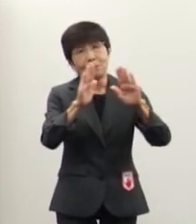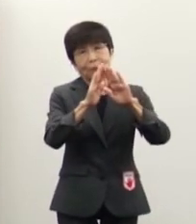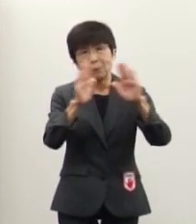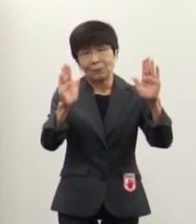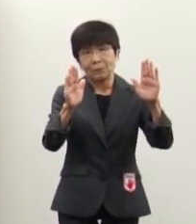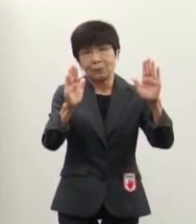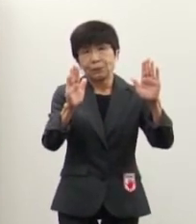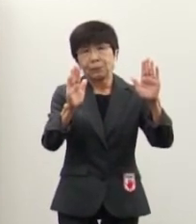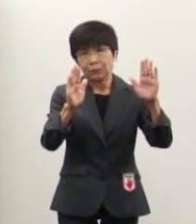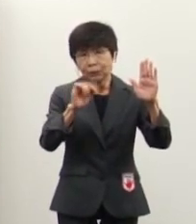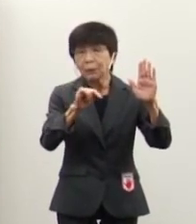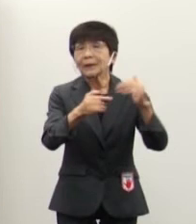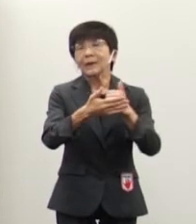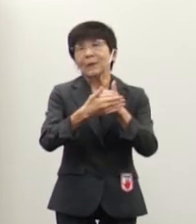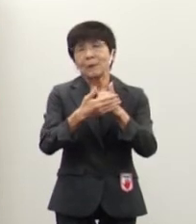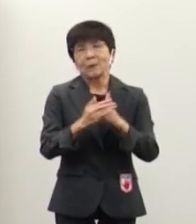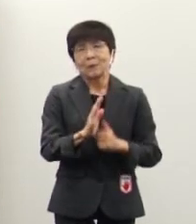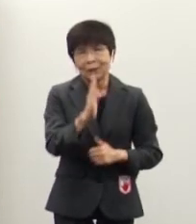ます。